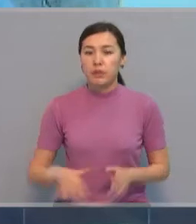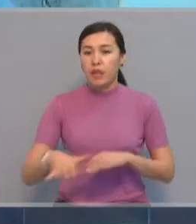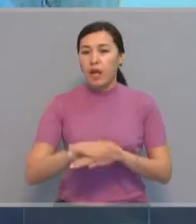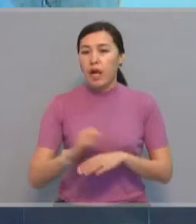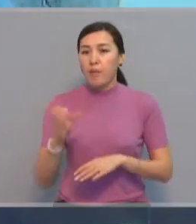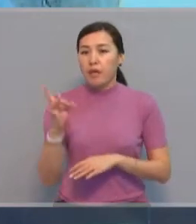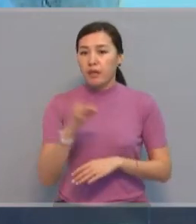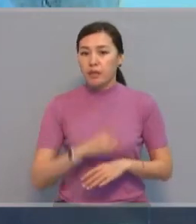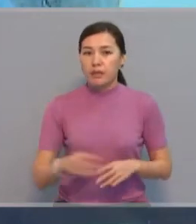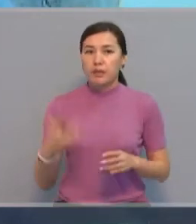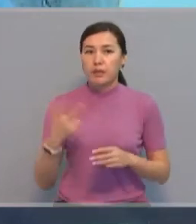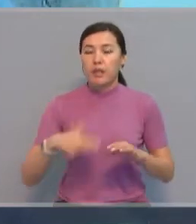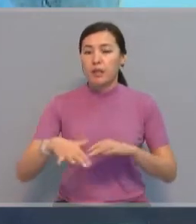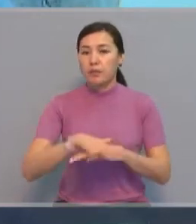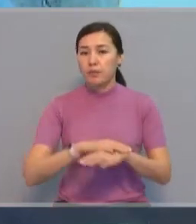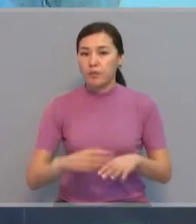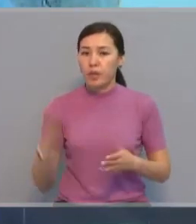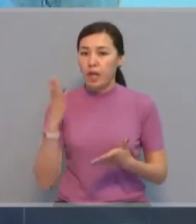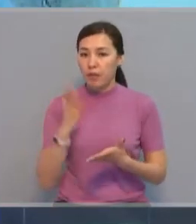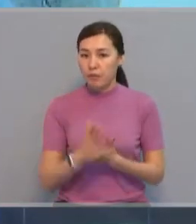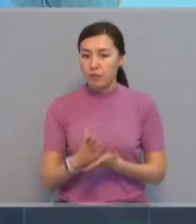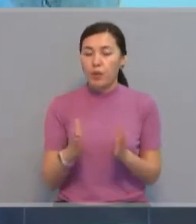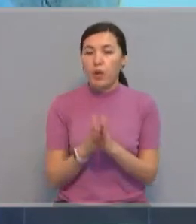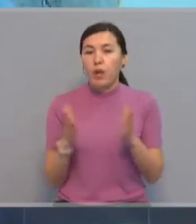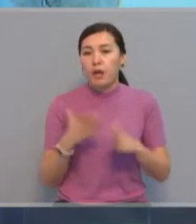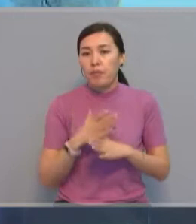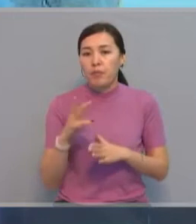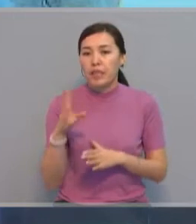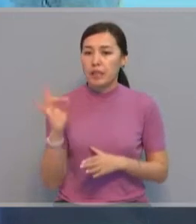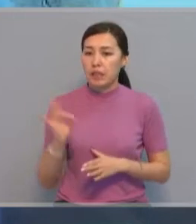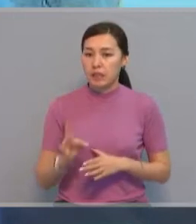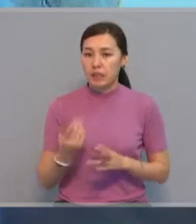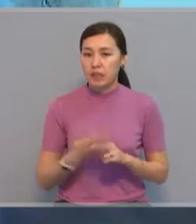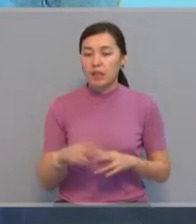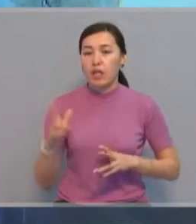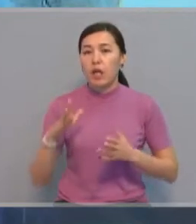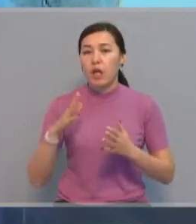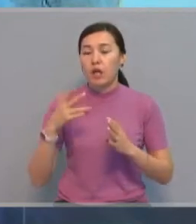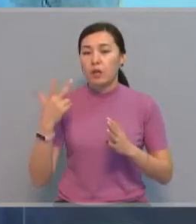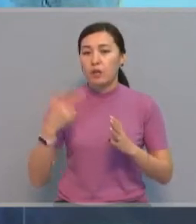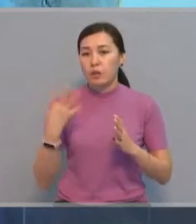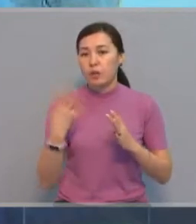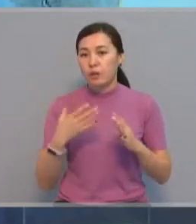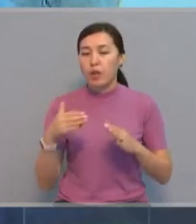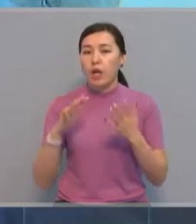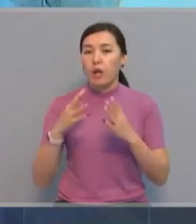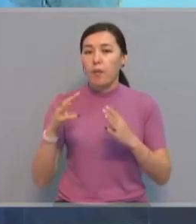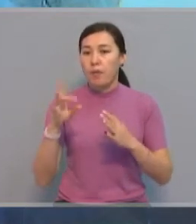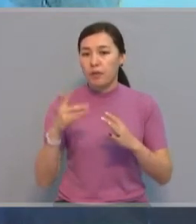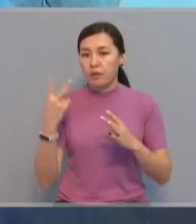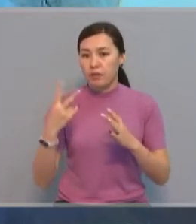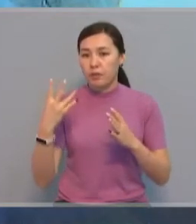На территории Абайского района третьего мегаполиса расположена большая часть микрорайонов. Из 34 населенных пунктов